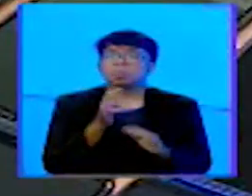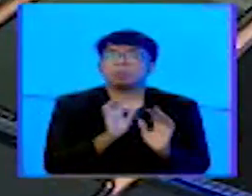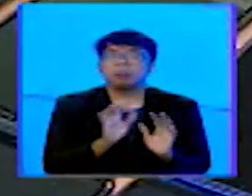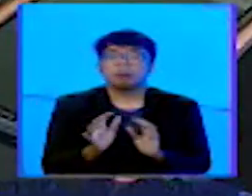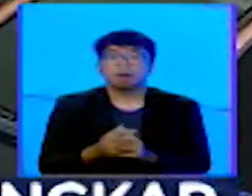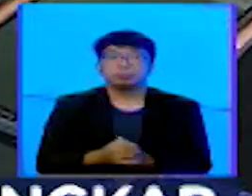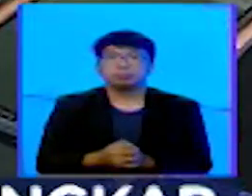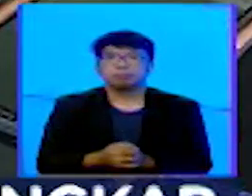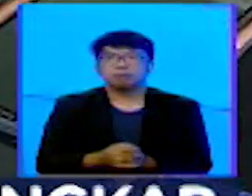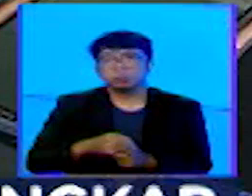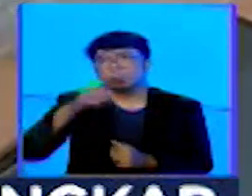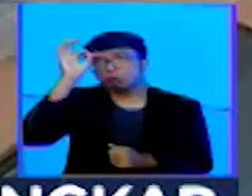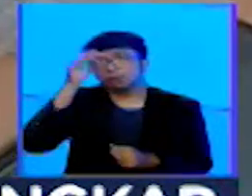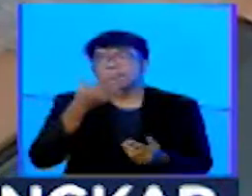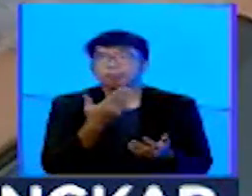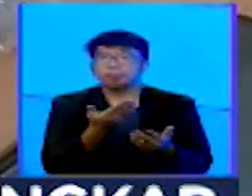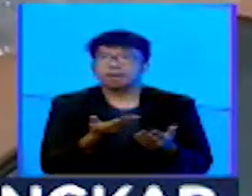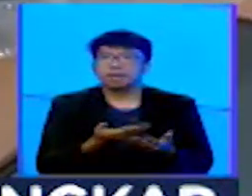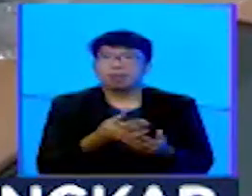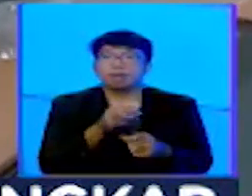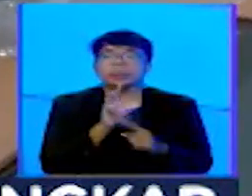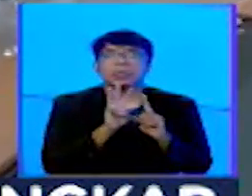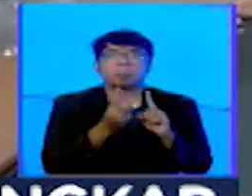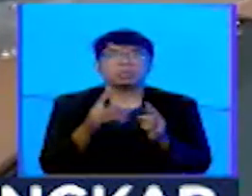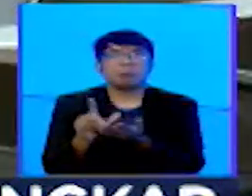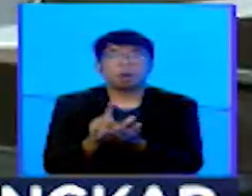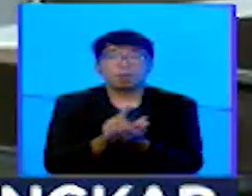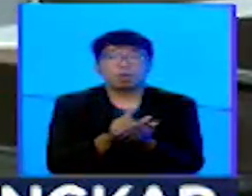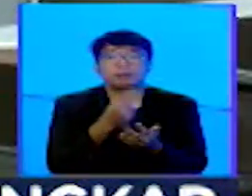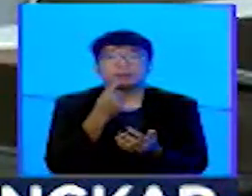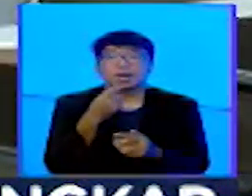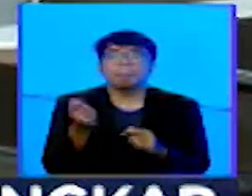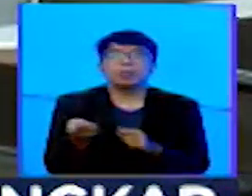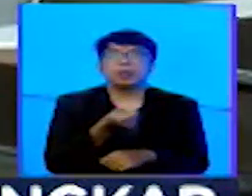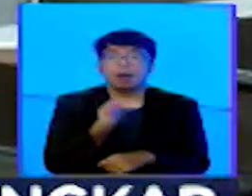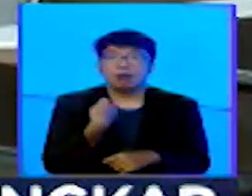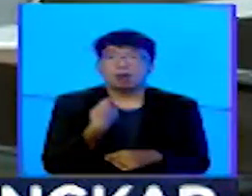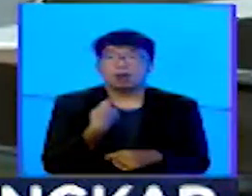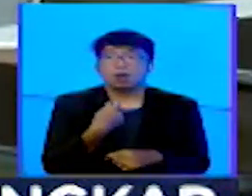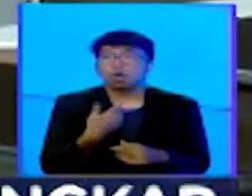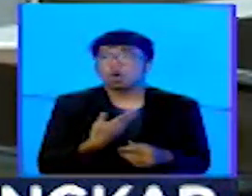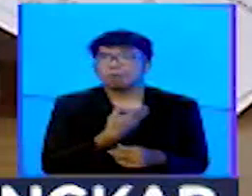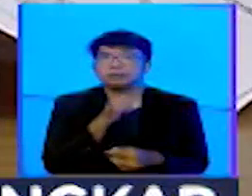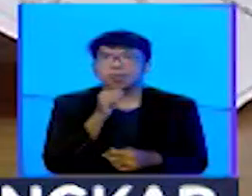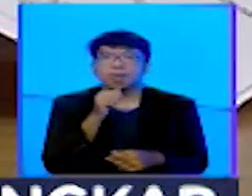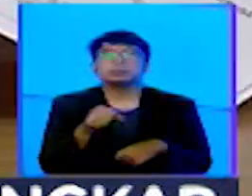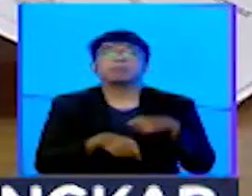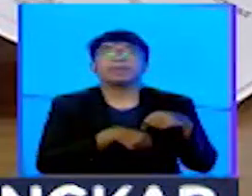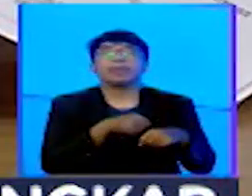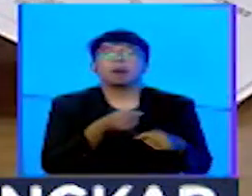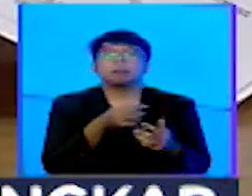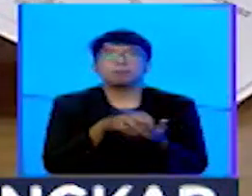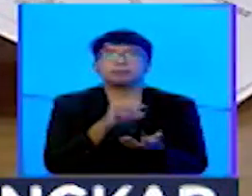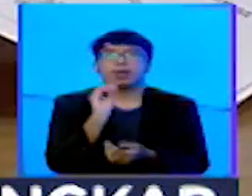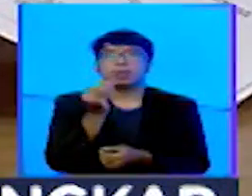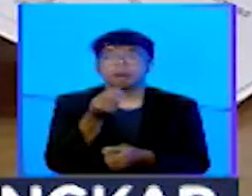Polda Metro Jaya telah menerima 13 laporan polisi terkait kasus pembegalan dengan korban pesepeda di ibu kota. 4 kasus